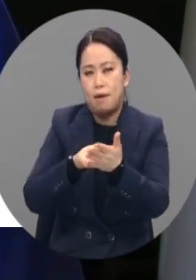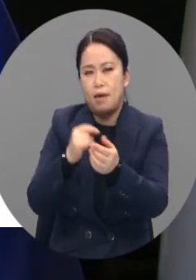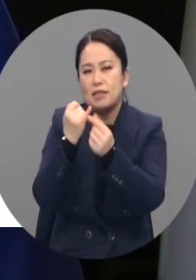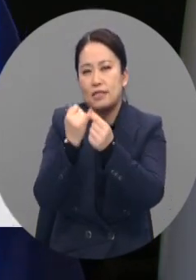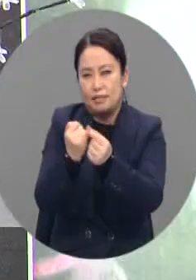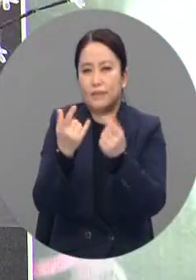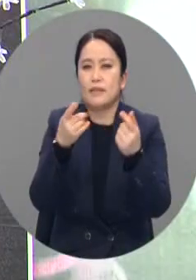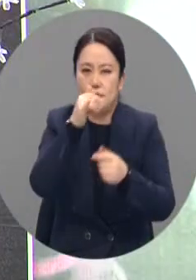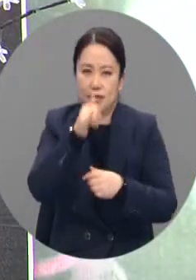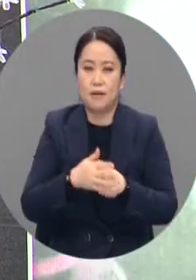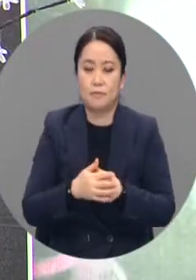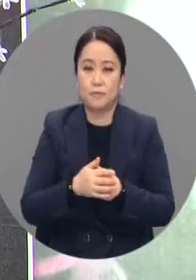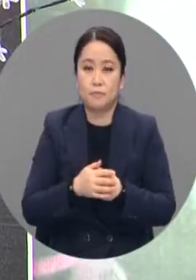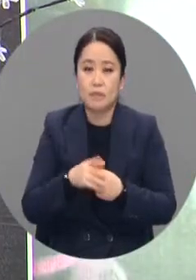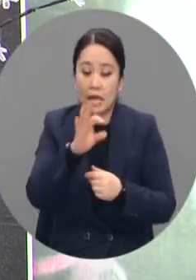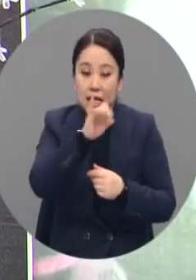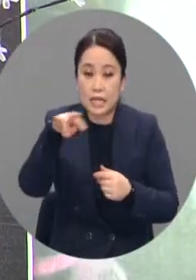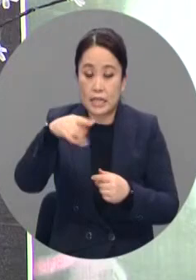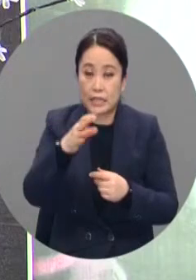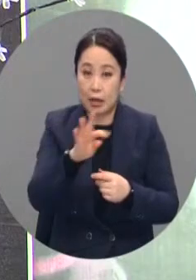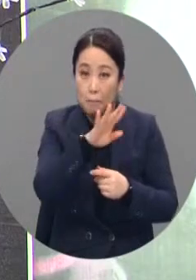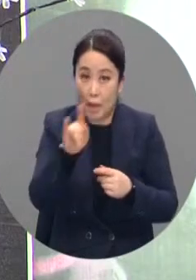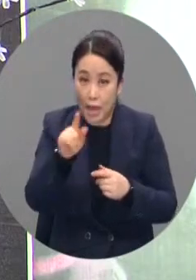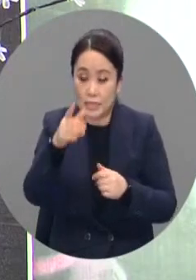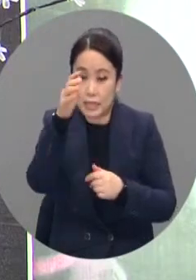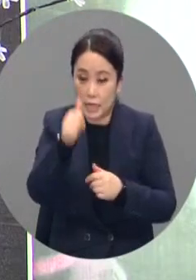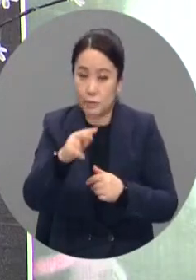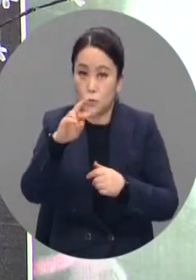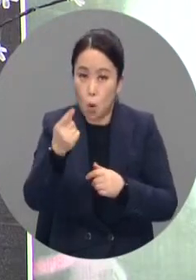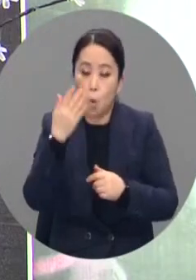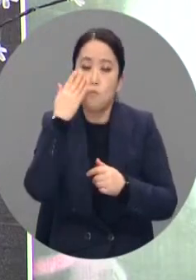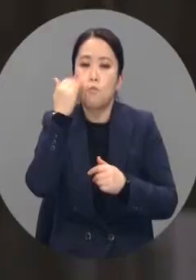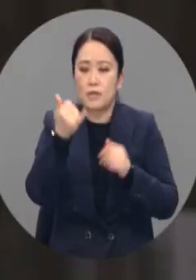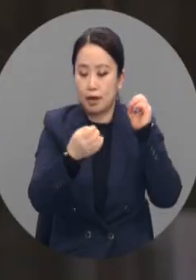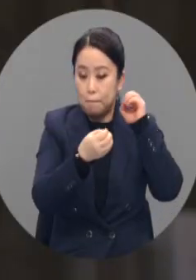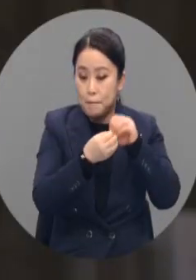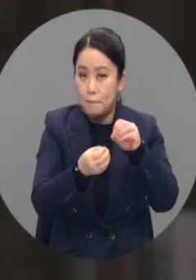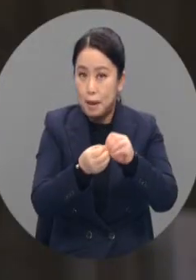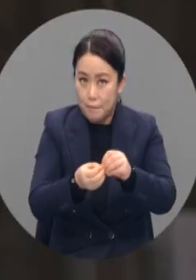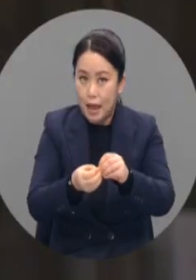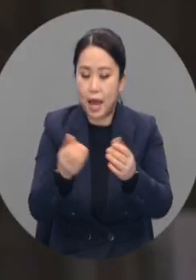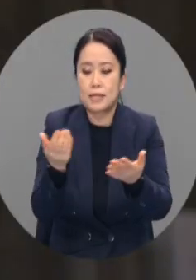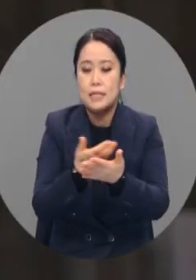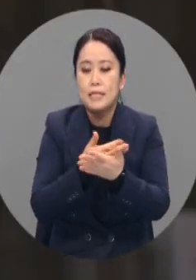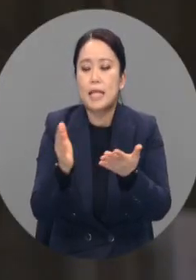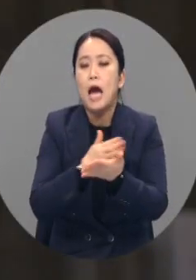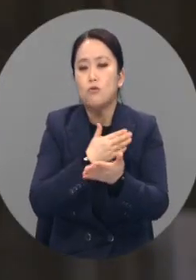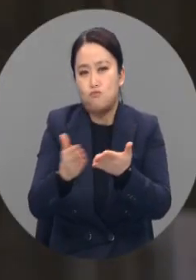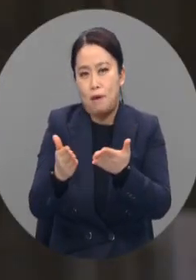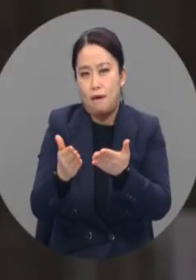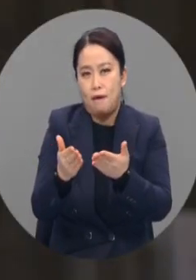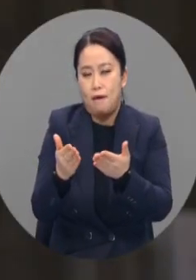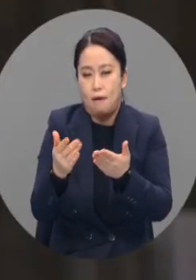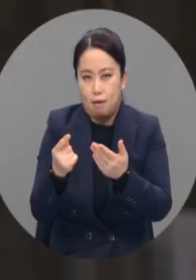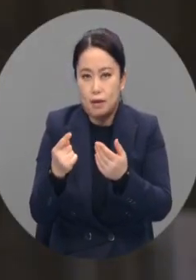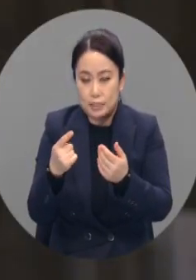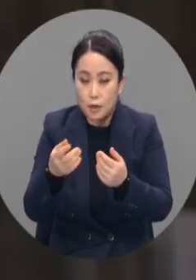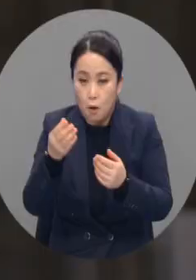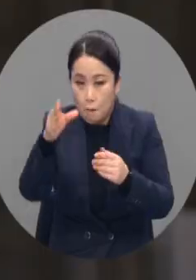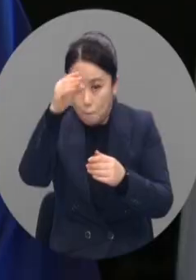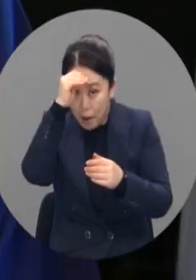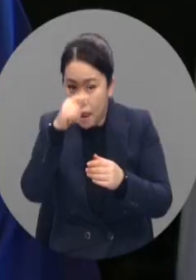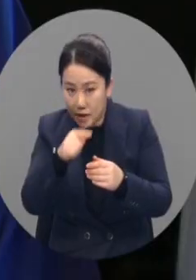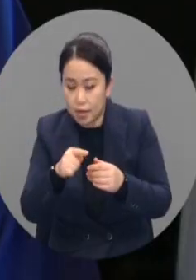있어요. 이승배 사장님 역시 부모님으로부터 받은 나눔의 씨앗을 틔운 거라고 하네요.